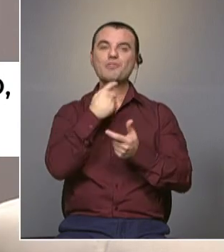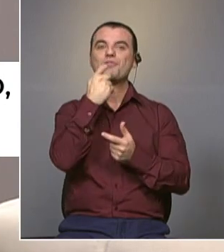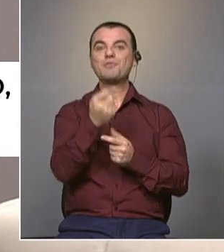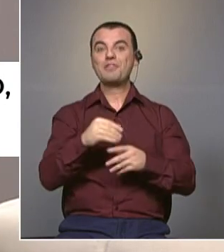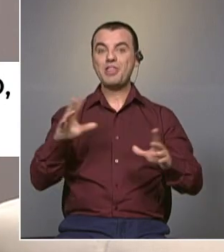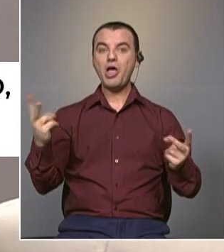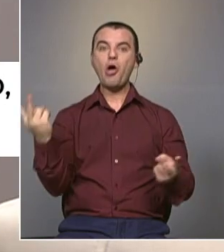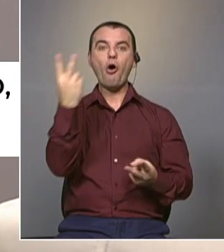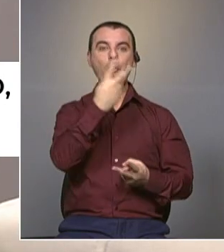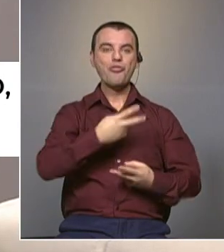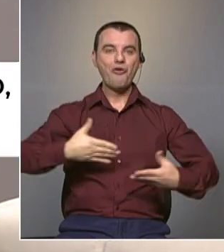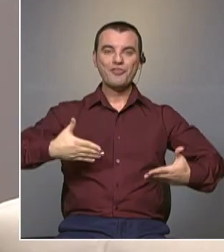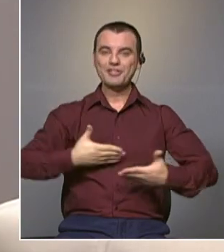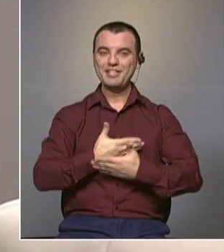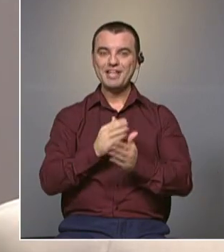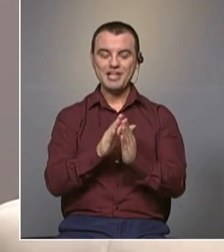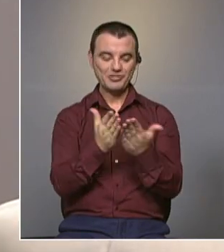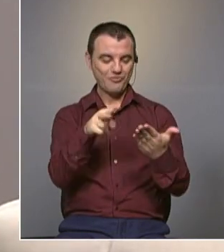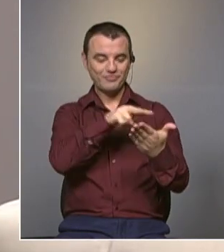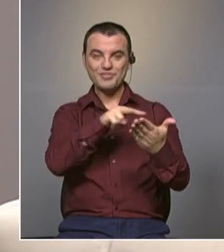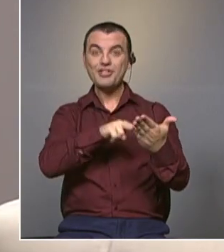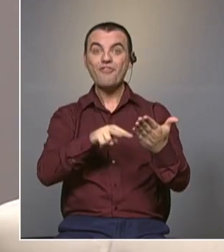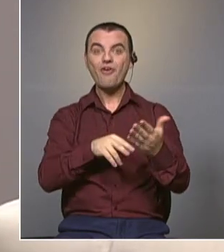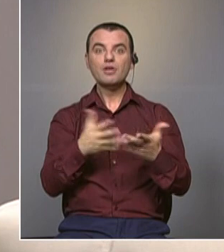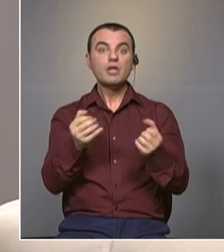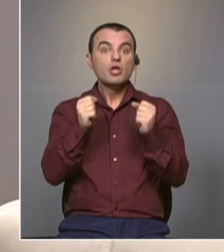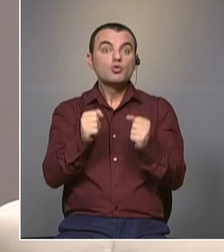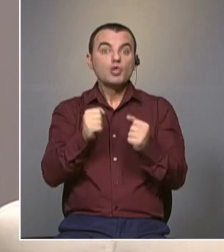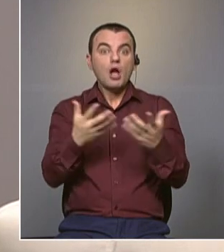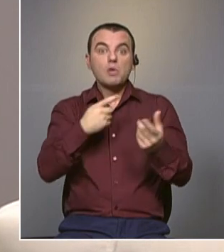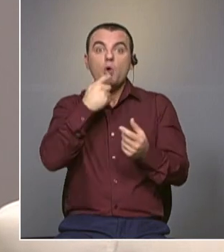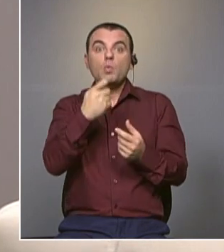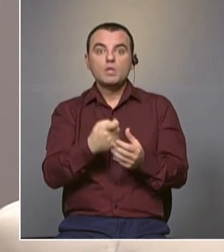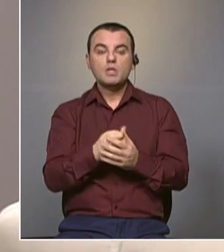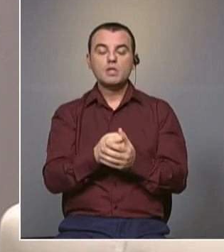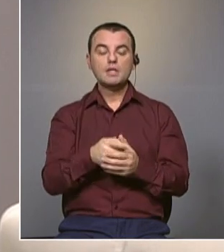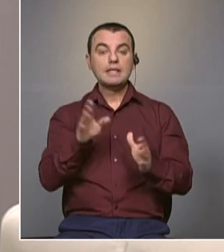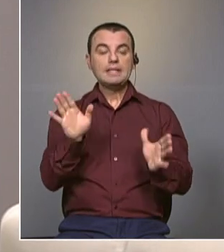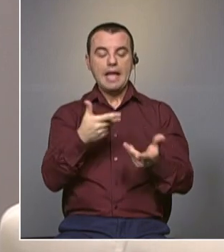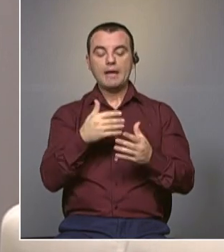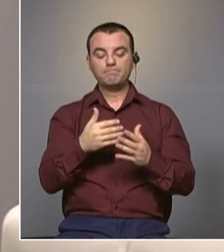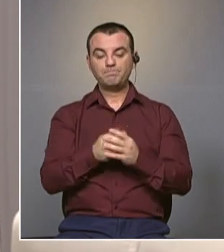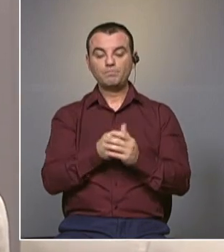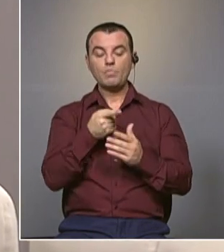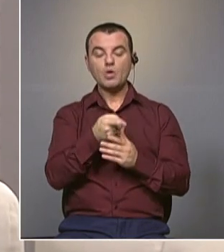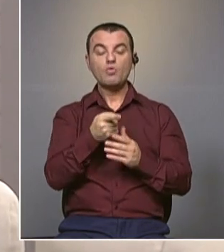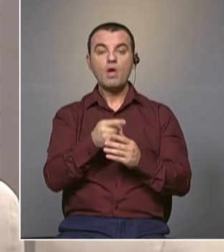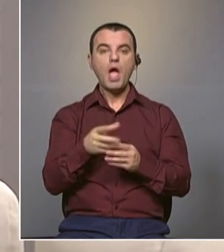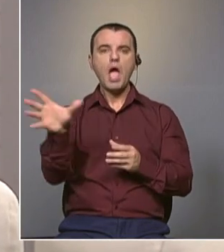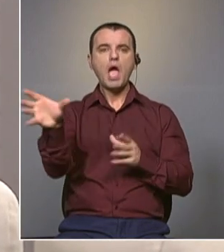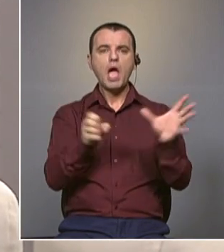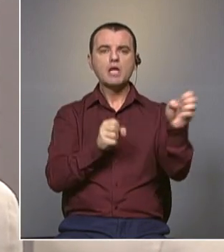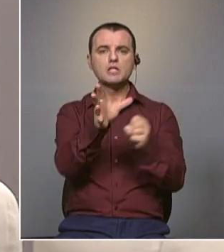четиво. Да. Нещо чакано доста години. Да. Става дума за сборник